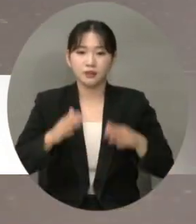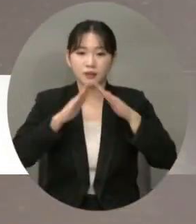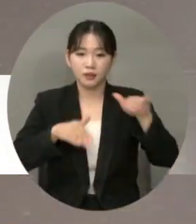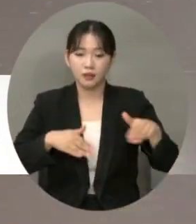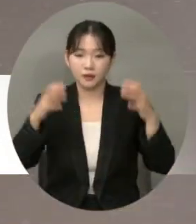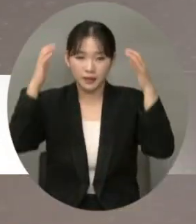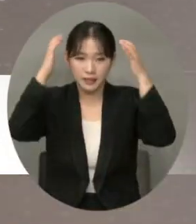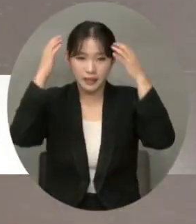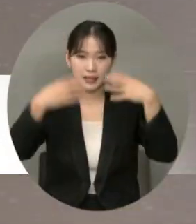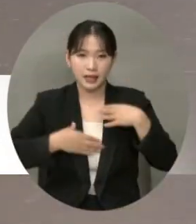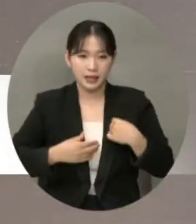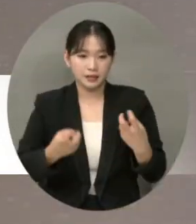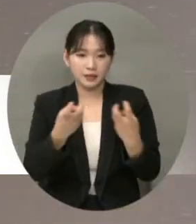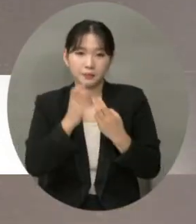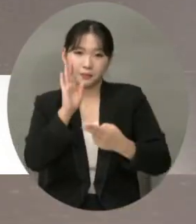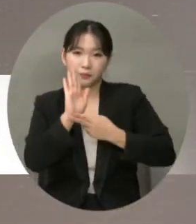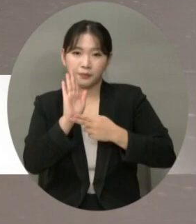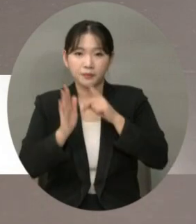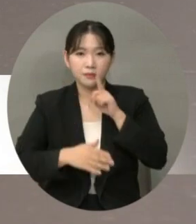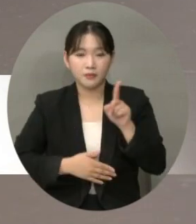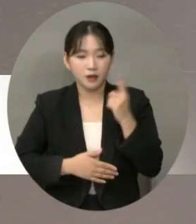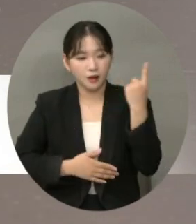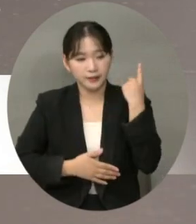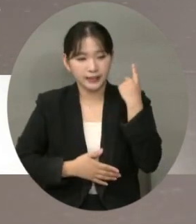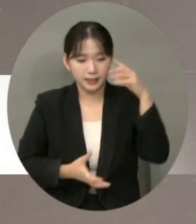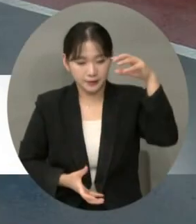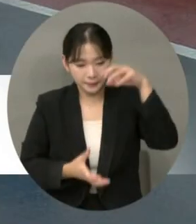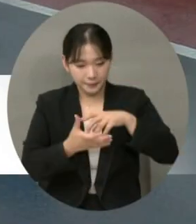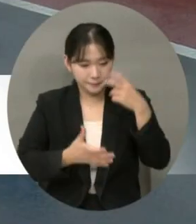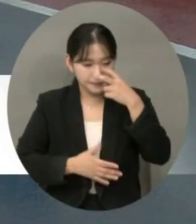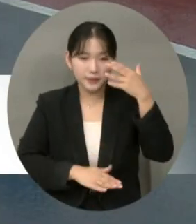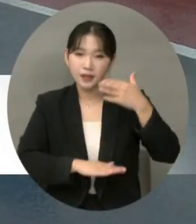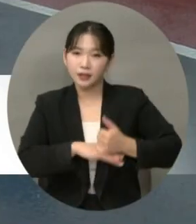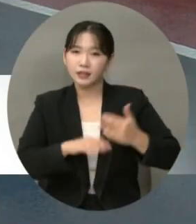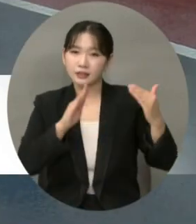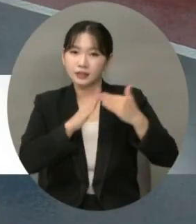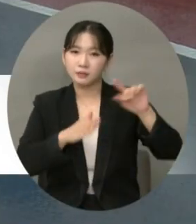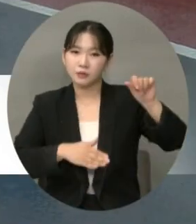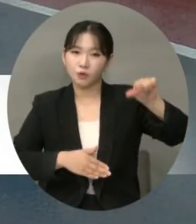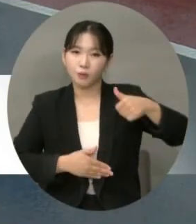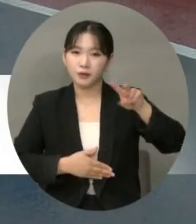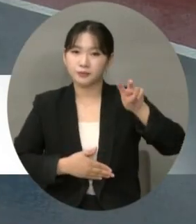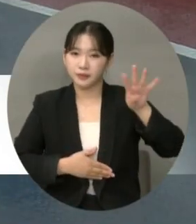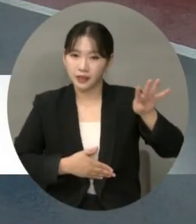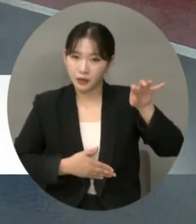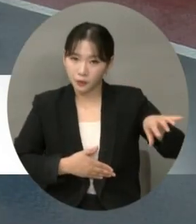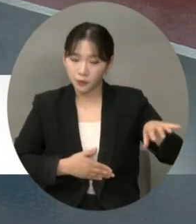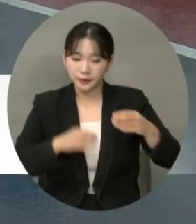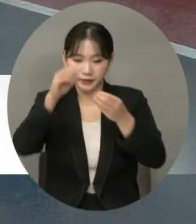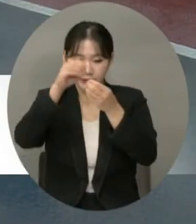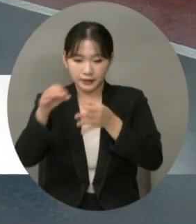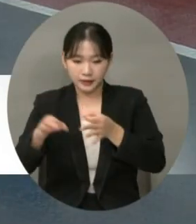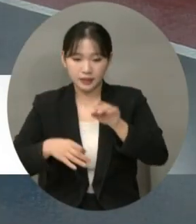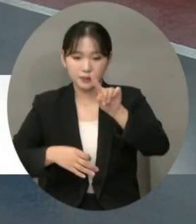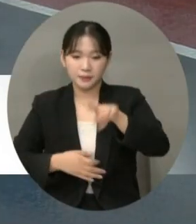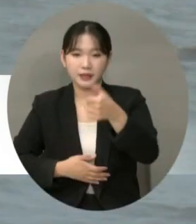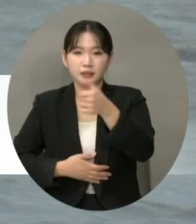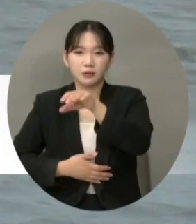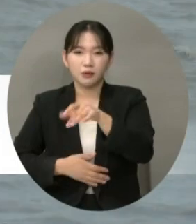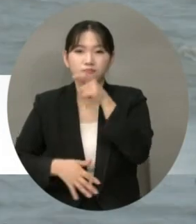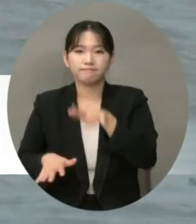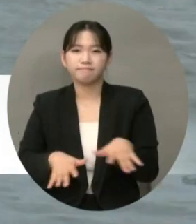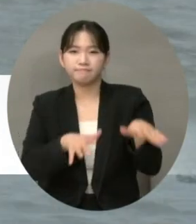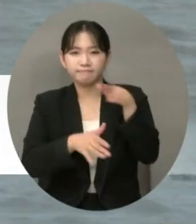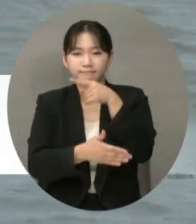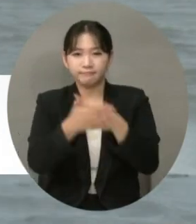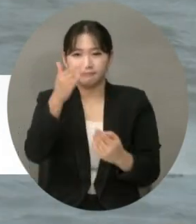전라남도 재난안전대책본부는 어제까지 집계된 조사 결과 주택 524개와 전통시장 150곳이 침수 피해를